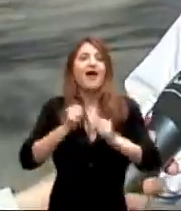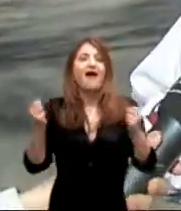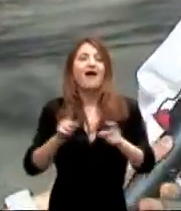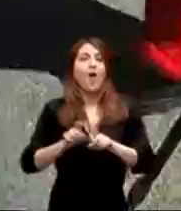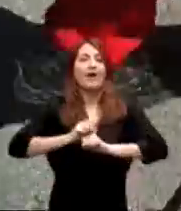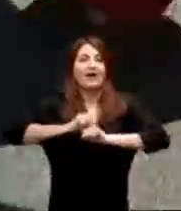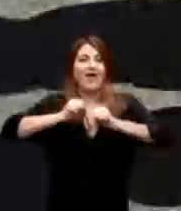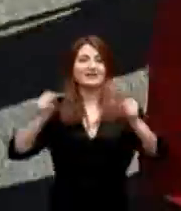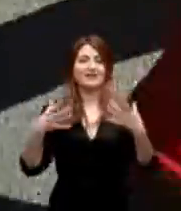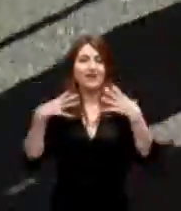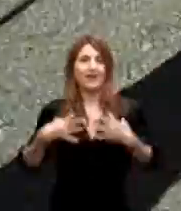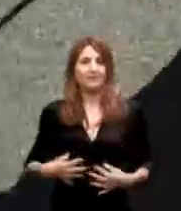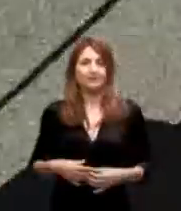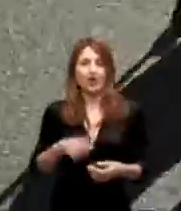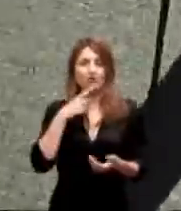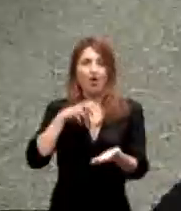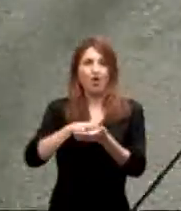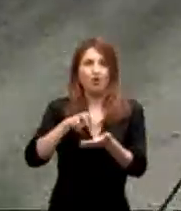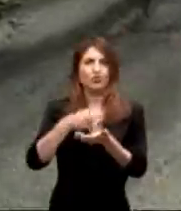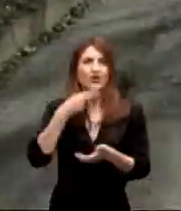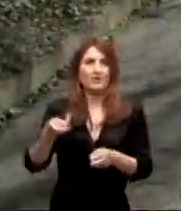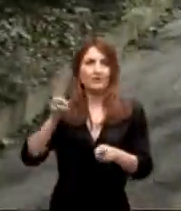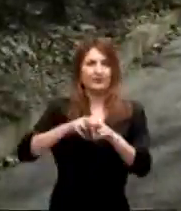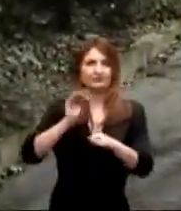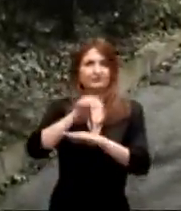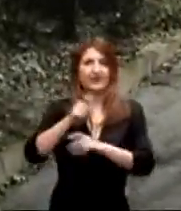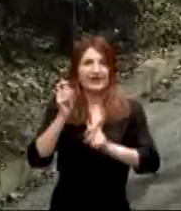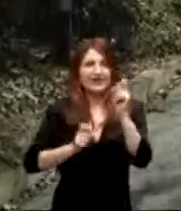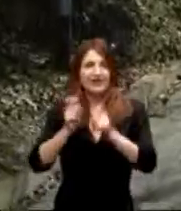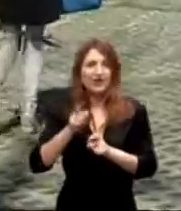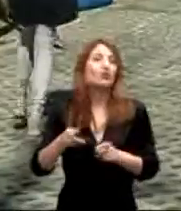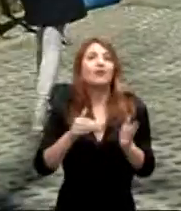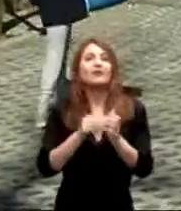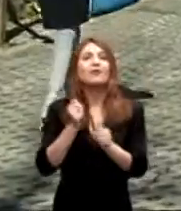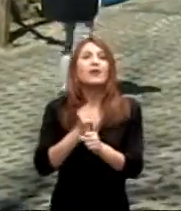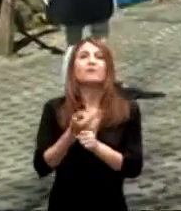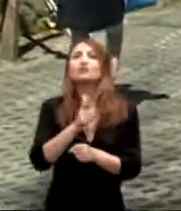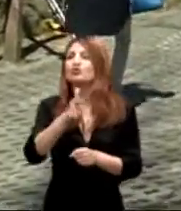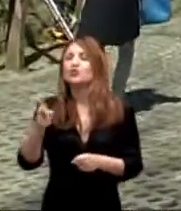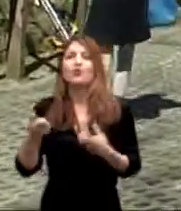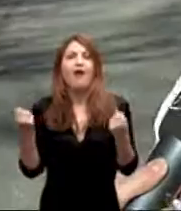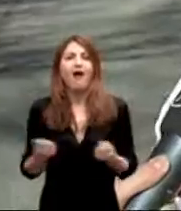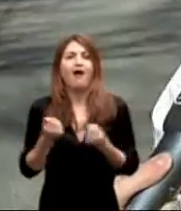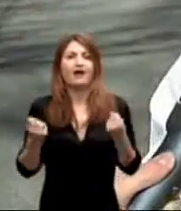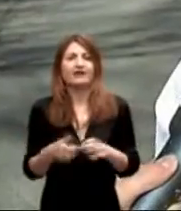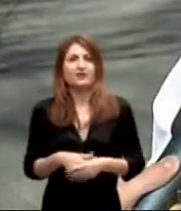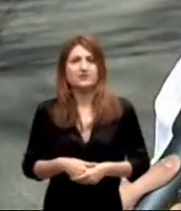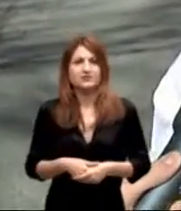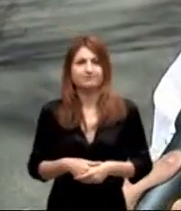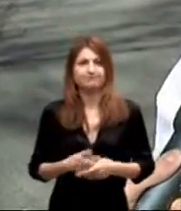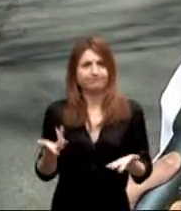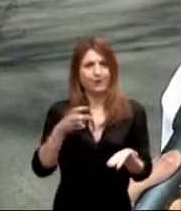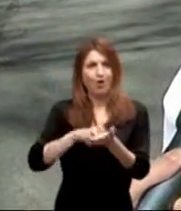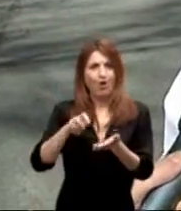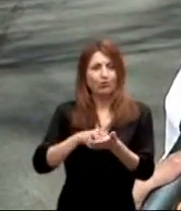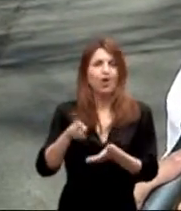muskulature. Uz hodanje osobama s prekomjernom tjelesnom težinom sugerira se i bavljenje drugim tjelesnim aktivnostima. Svako hodanje je